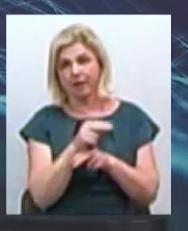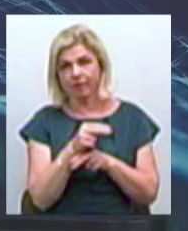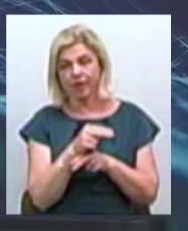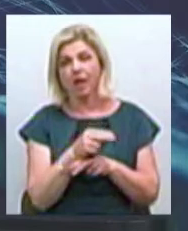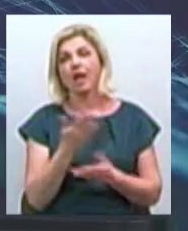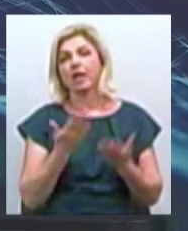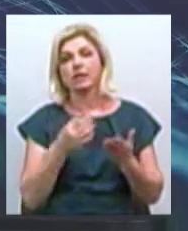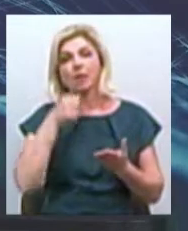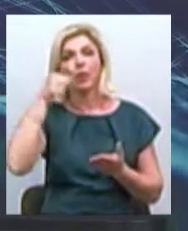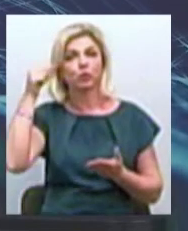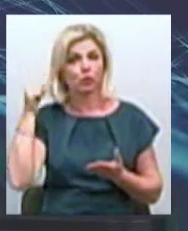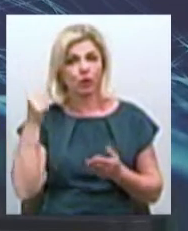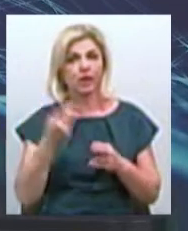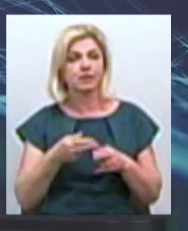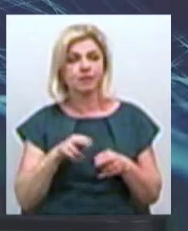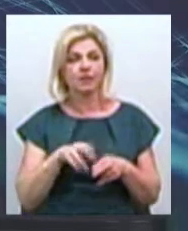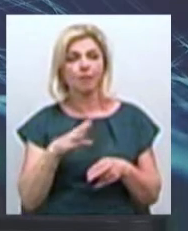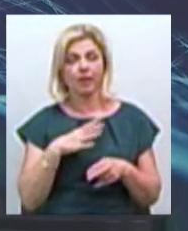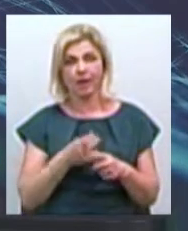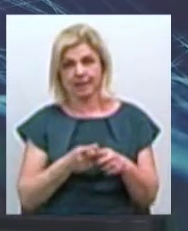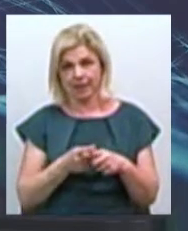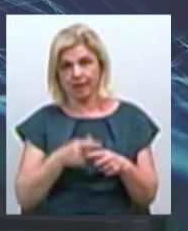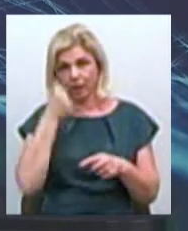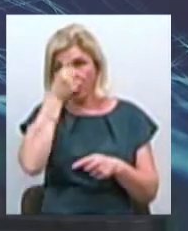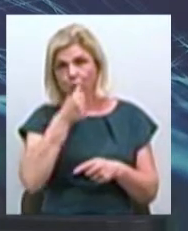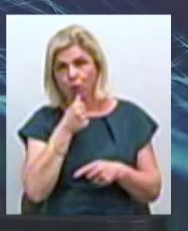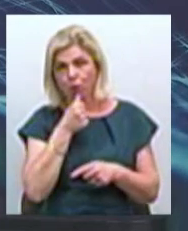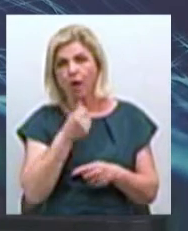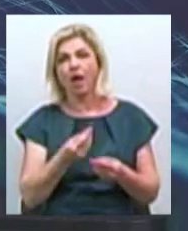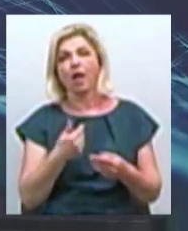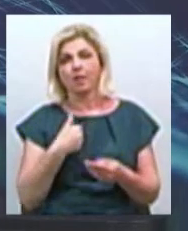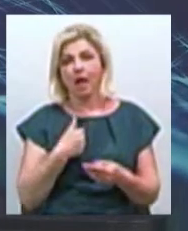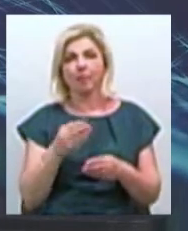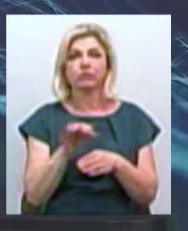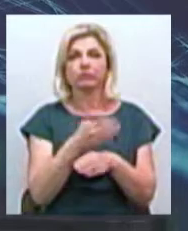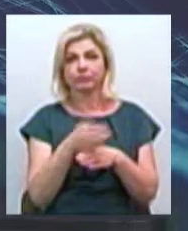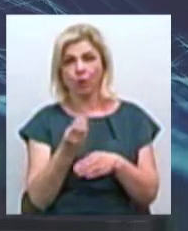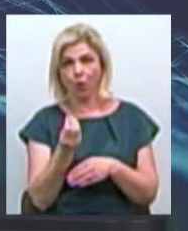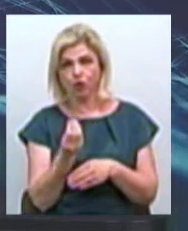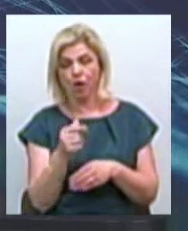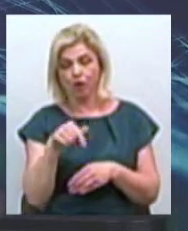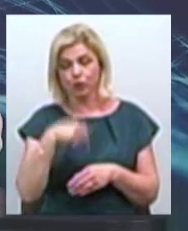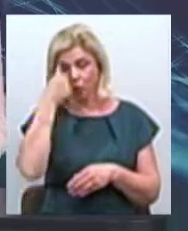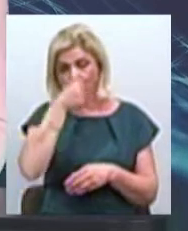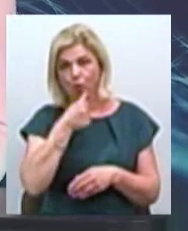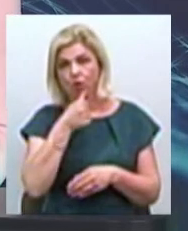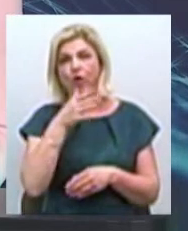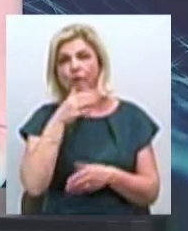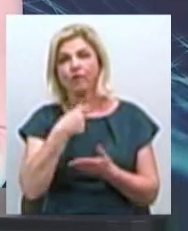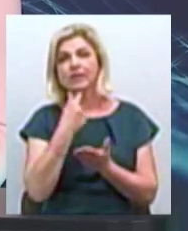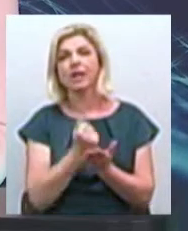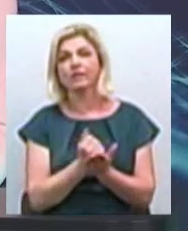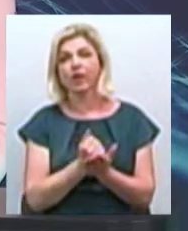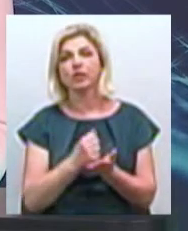якщо в минулому році це було всередині року, нам перерозподіляли кошти, то в цьому році при затвердженні проєкту